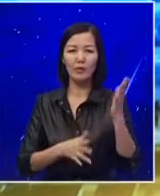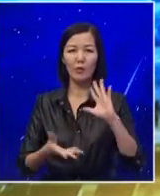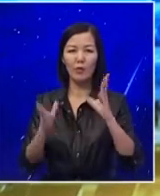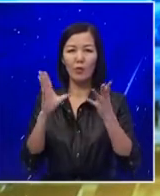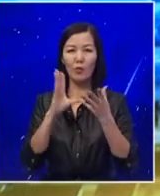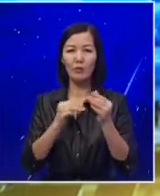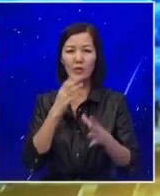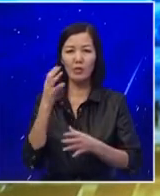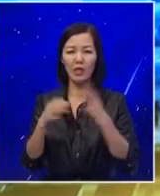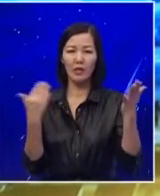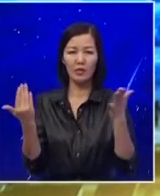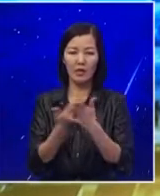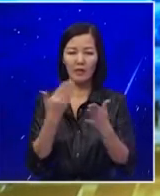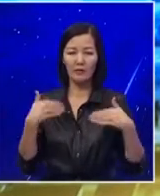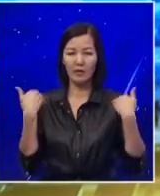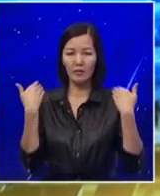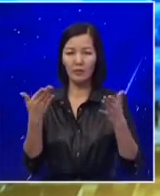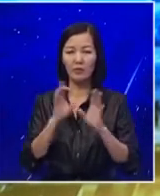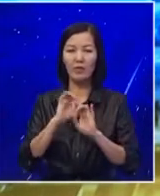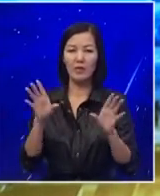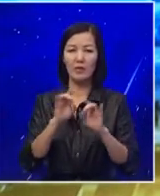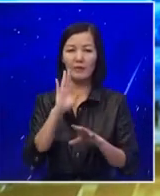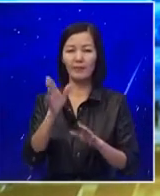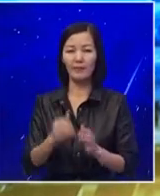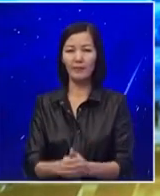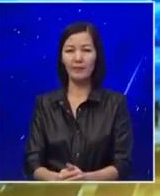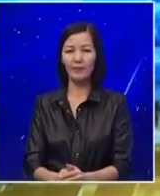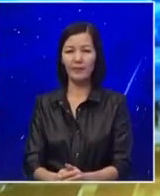евро тұратын шара бұрланды. Жаһан жаңалықтарын көріңіздер.